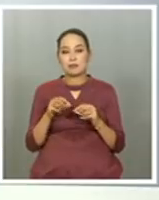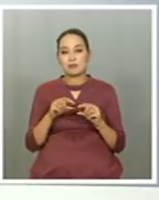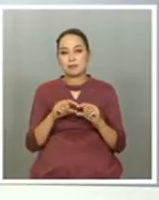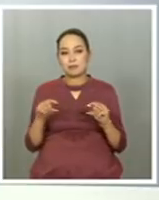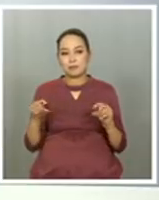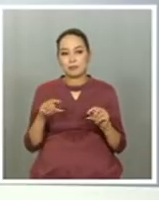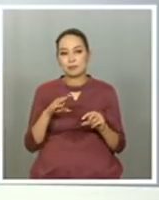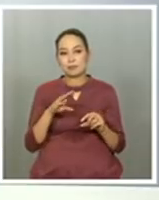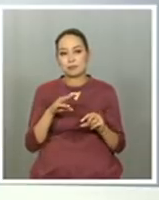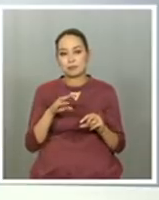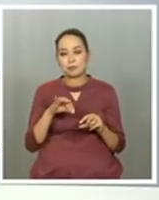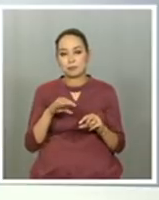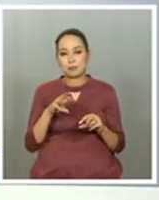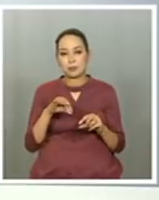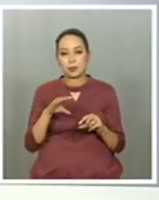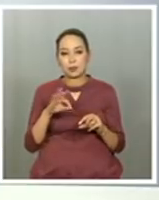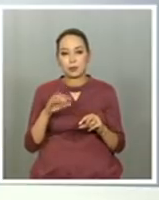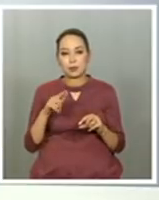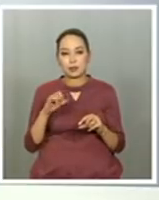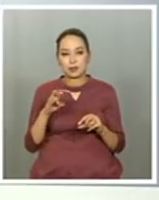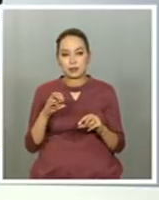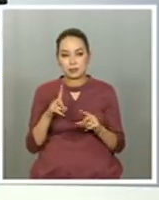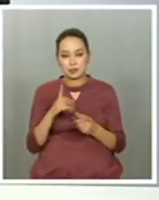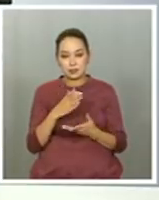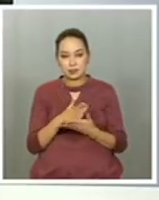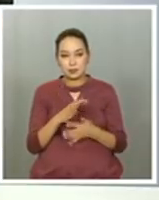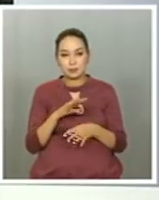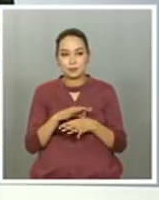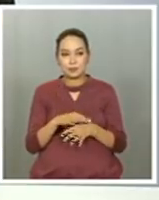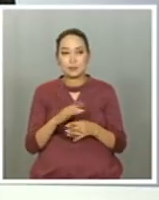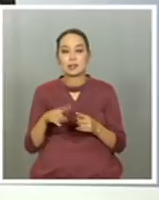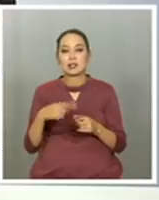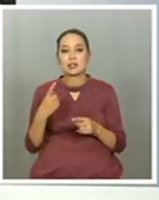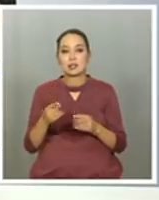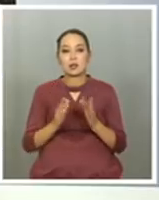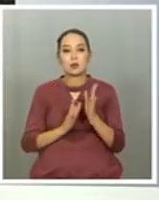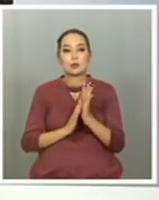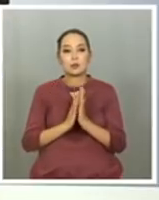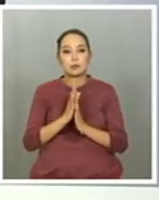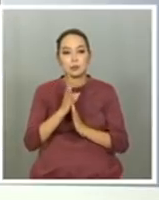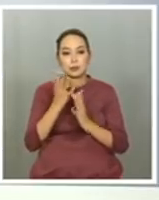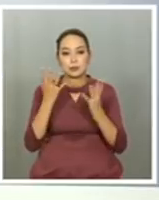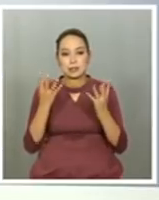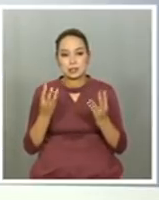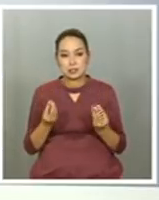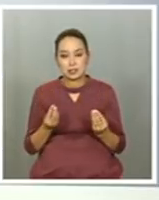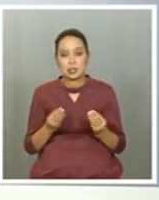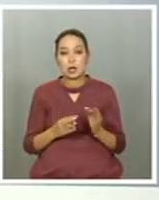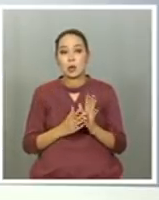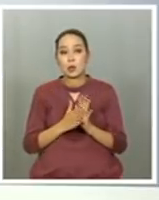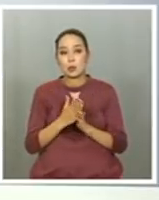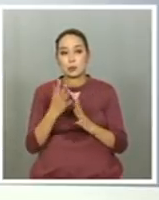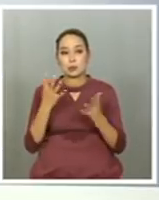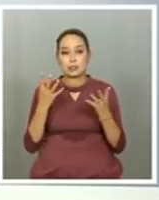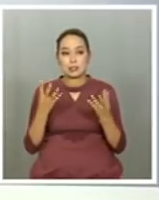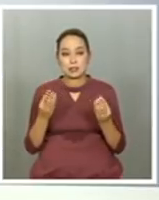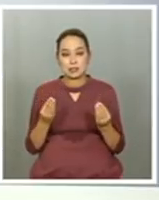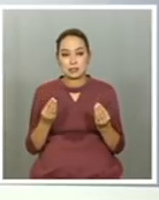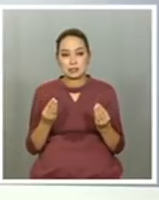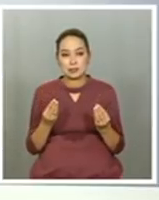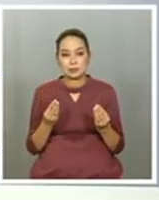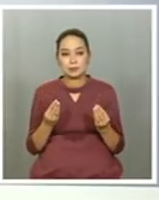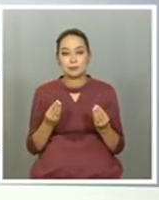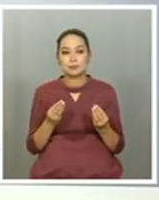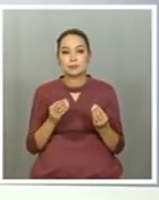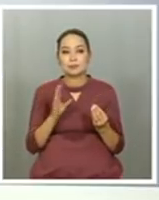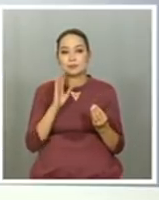митоздық процесс жүреді. Келесі кезең – өсу кезеңі. Өсу кезеңінде аналық